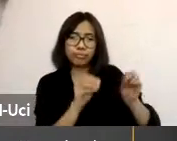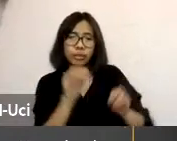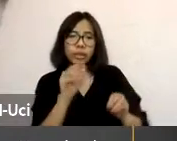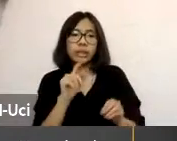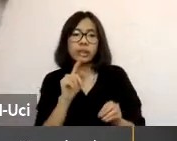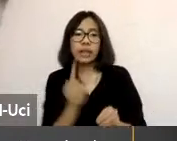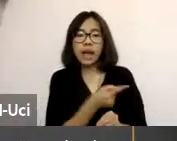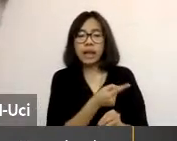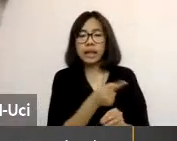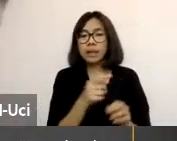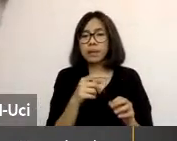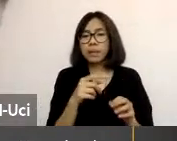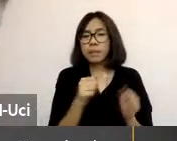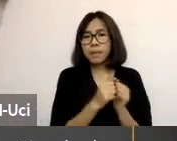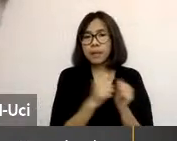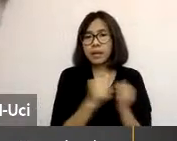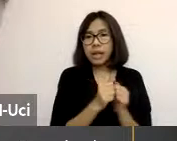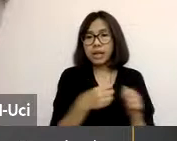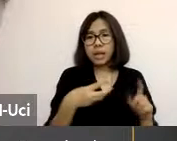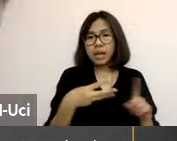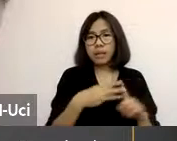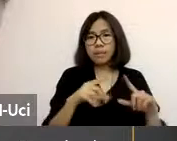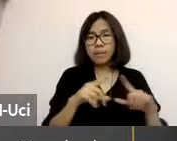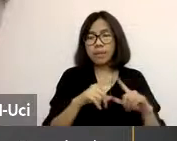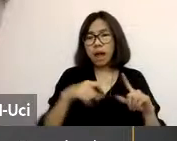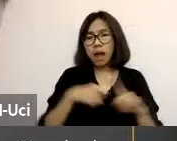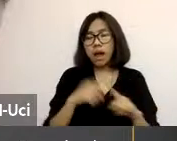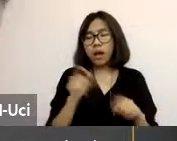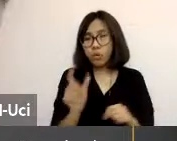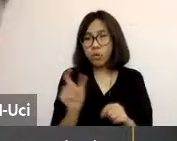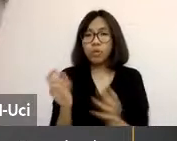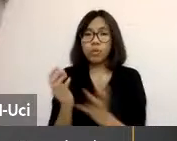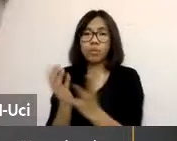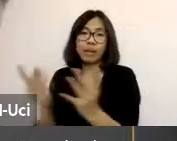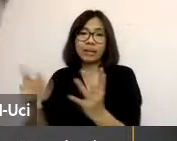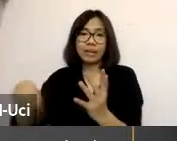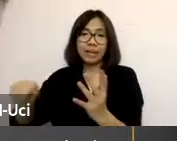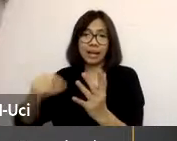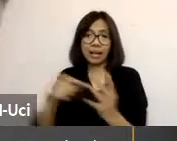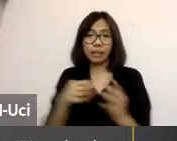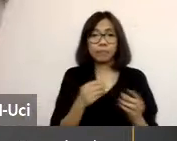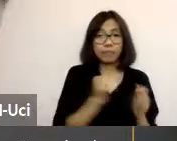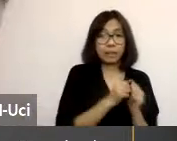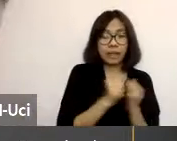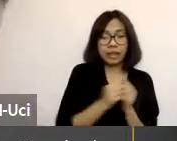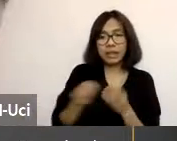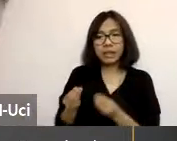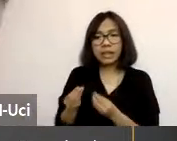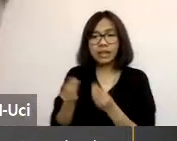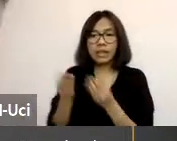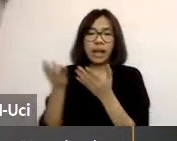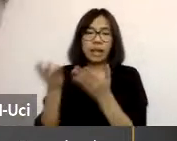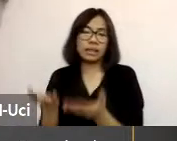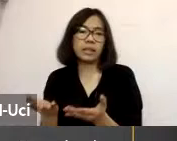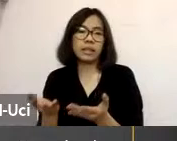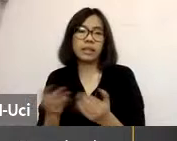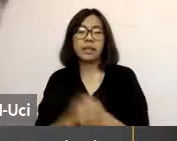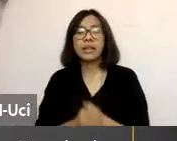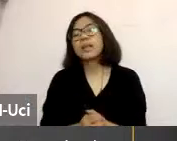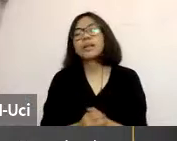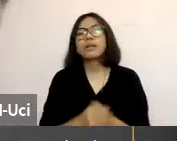baku yang akan diberlakukan di masyarakat nah eh model close you